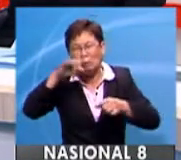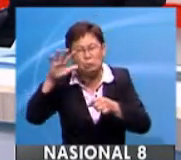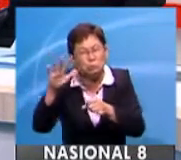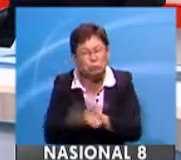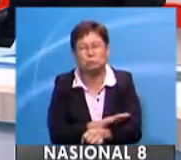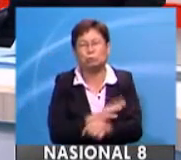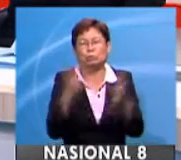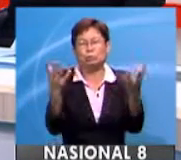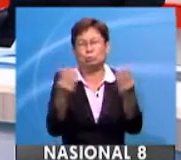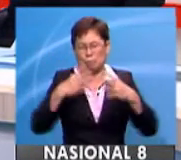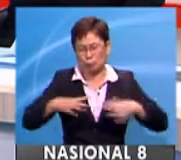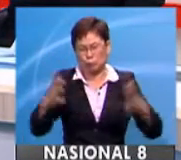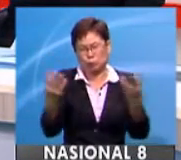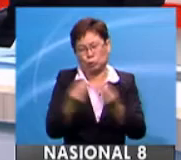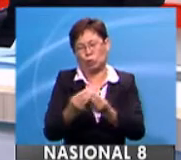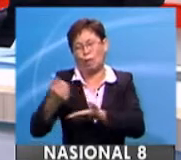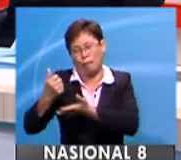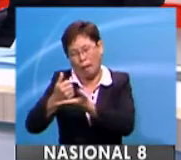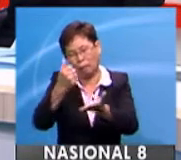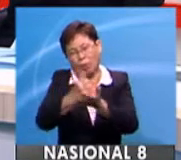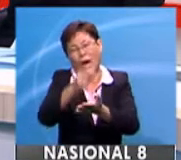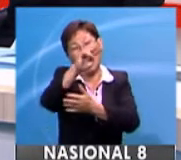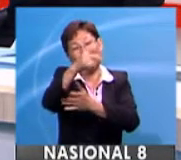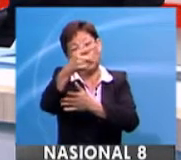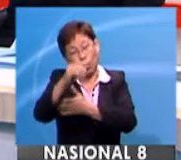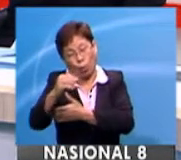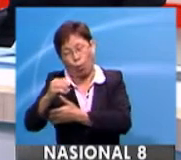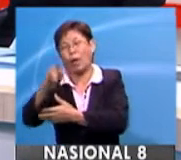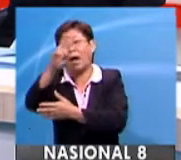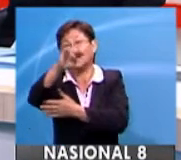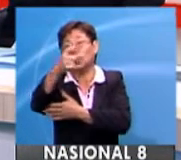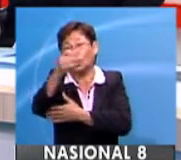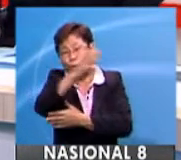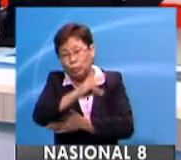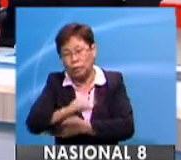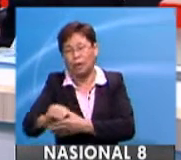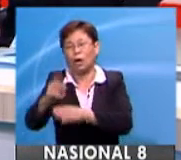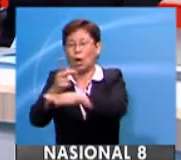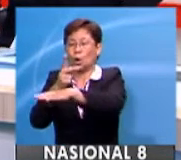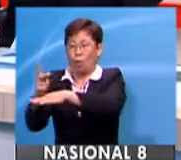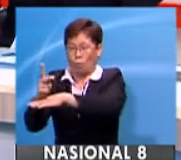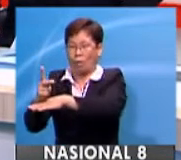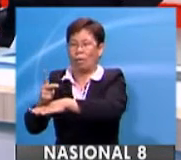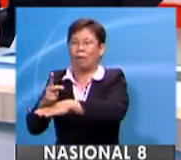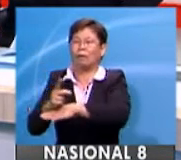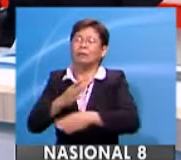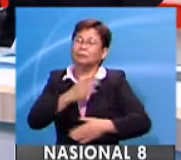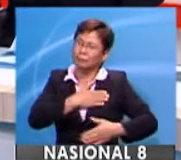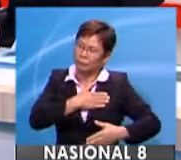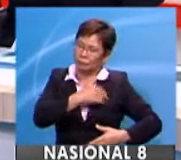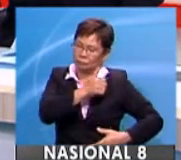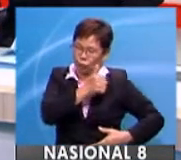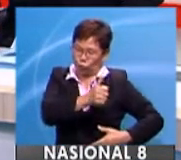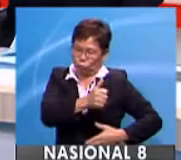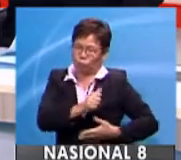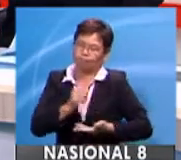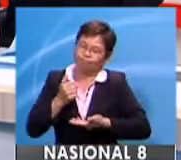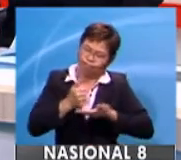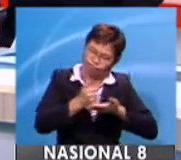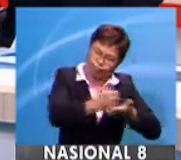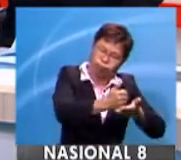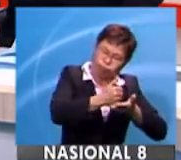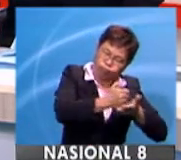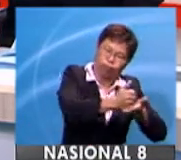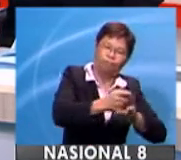Malaysia yang sudi membantu beberapa badan bukan kerajaan ngo serta badan korporat juga berbesar hati menghulurkan